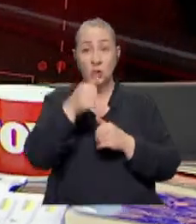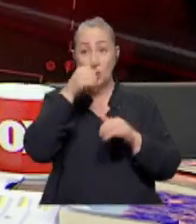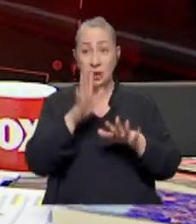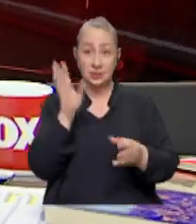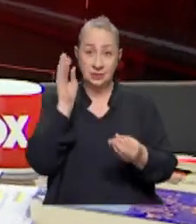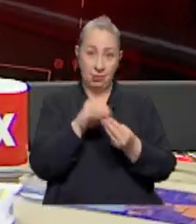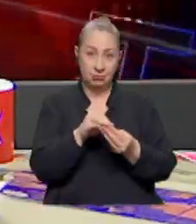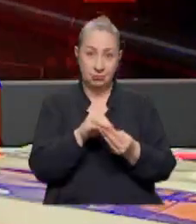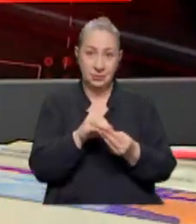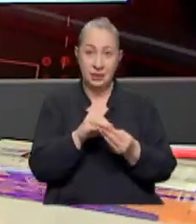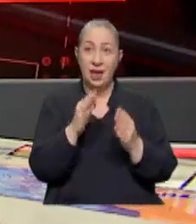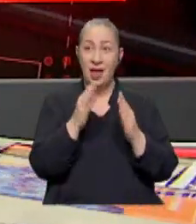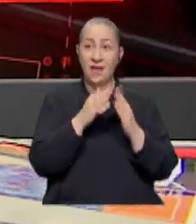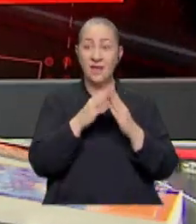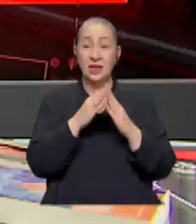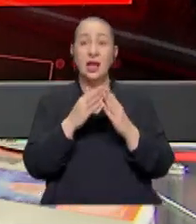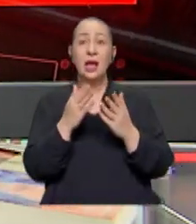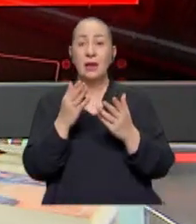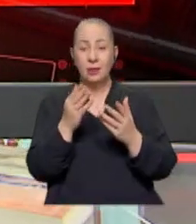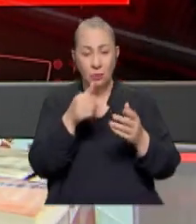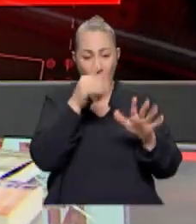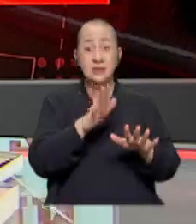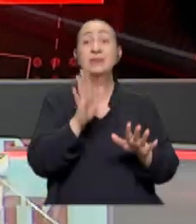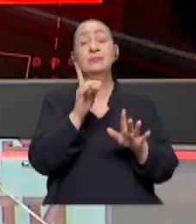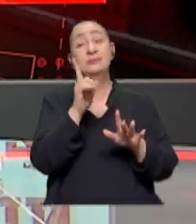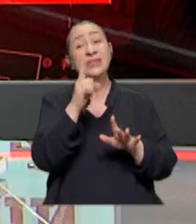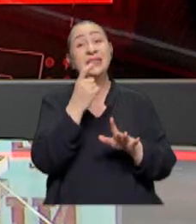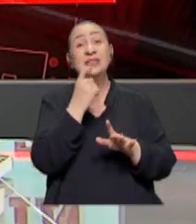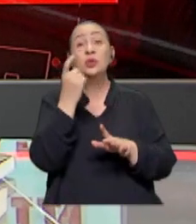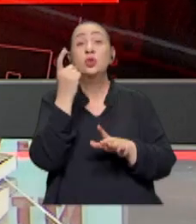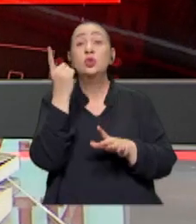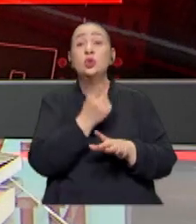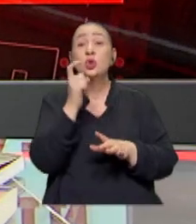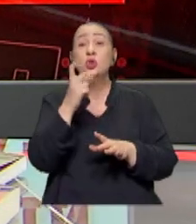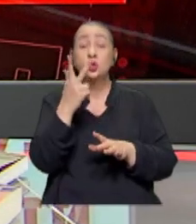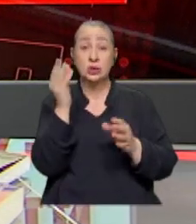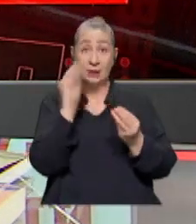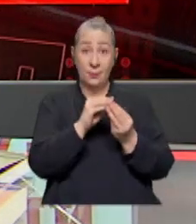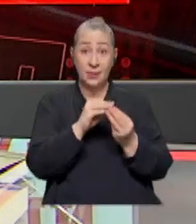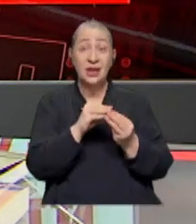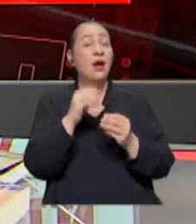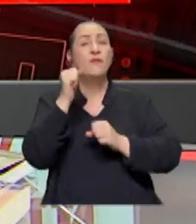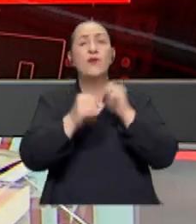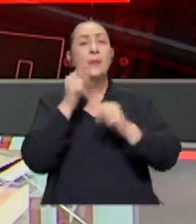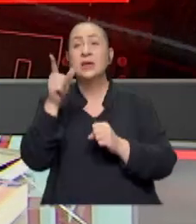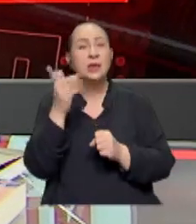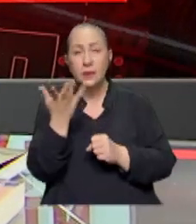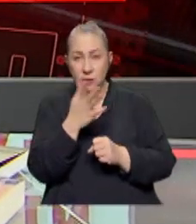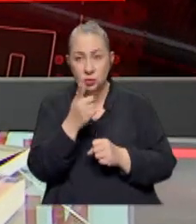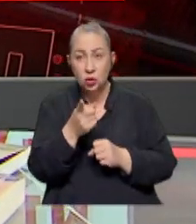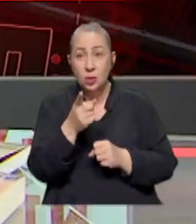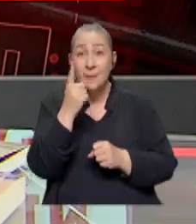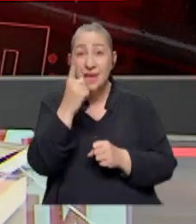Doğalgaz zammı tabii konutlardaki kullanımla bitmiyor. Bakın konutlarda bir yılda %93 zam. Sanayide ne kadar biliyor